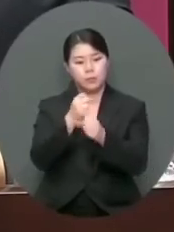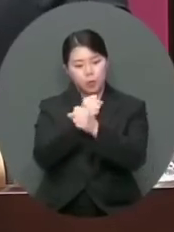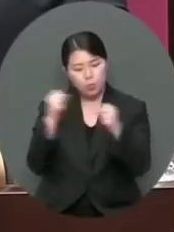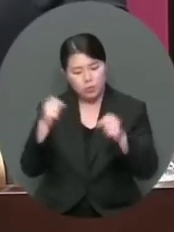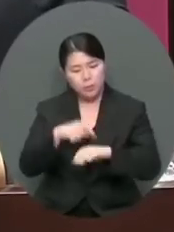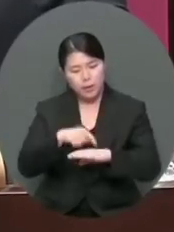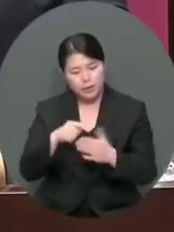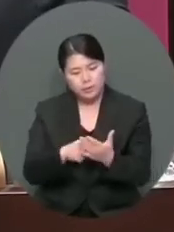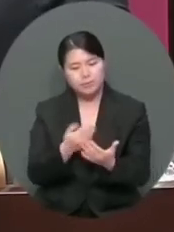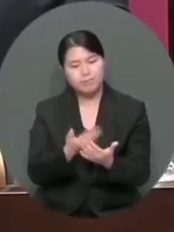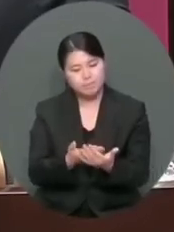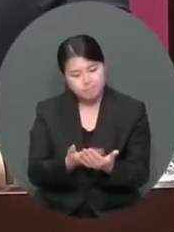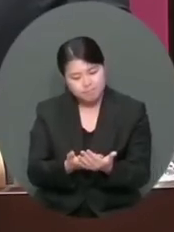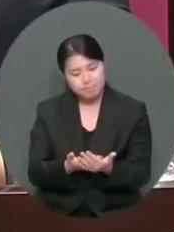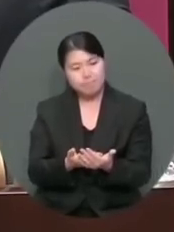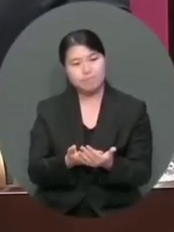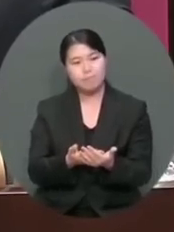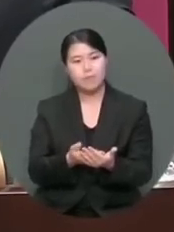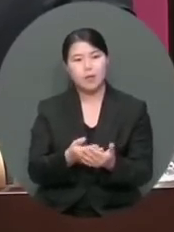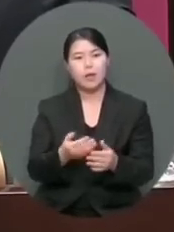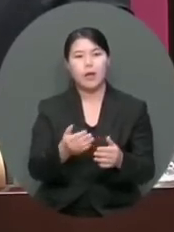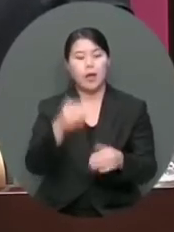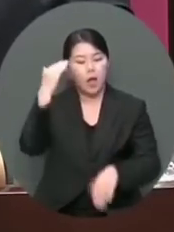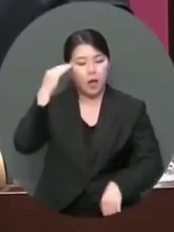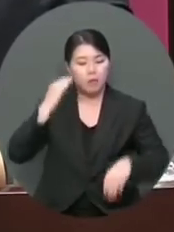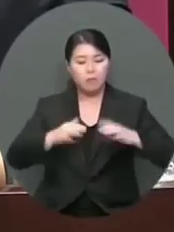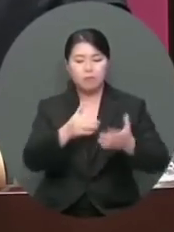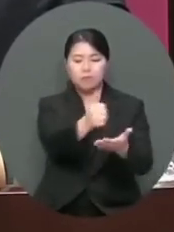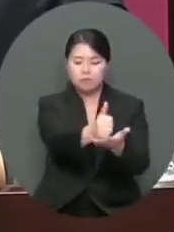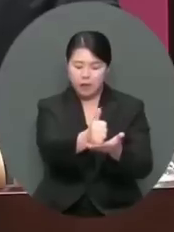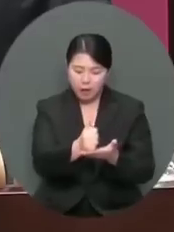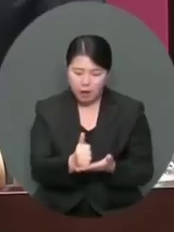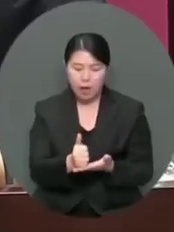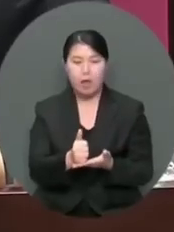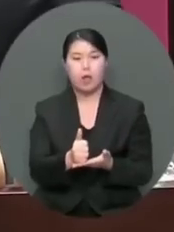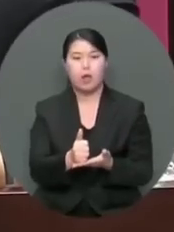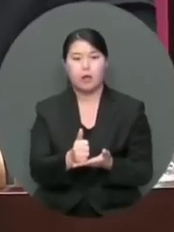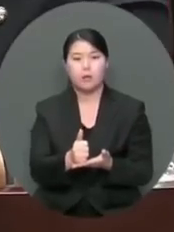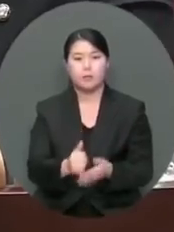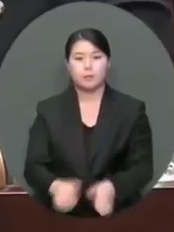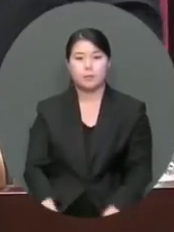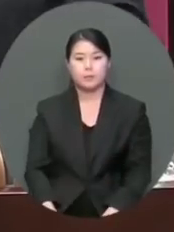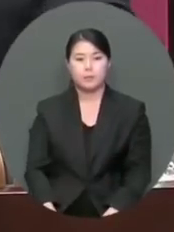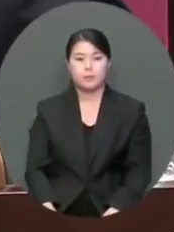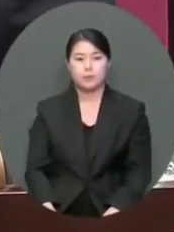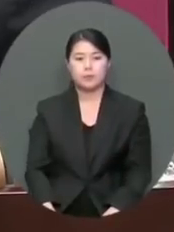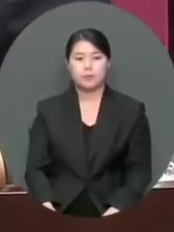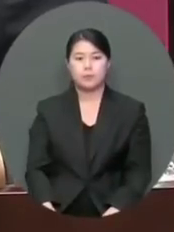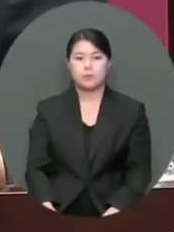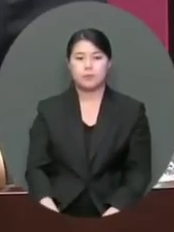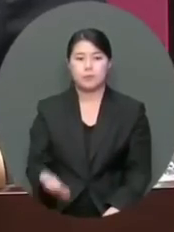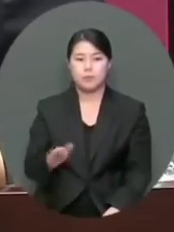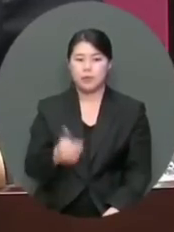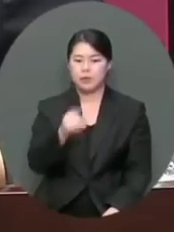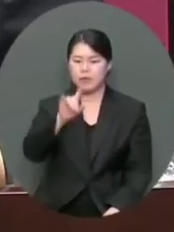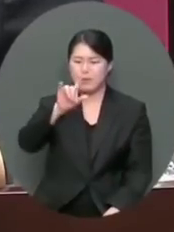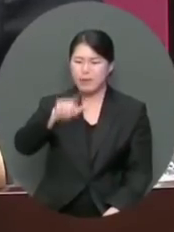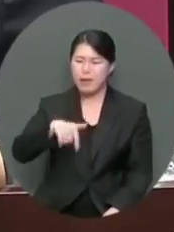용서하는 마음을 가지고 그분들을 대한민국을 방문하게 하시는데 아니 그것도 지금 핵